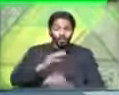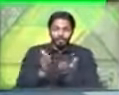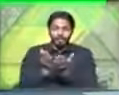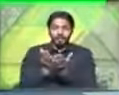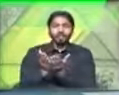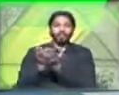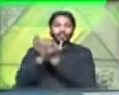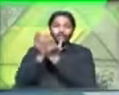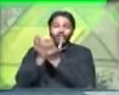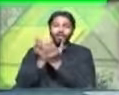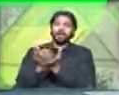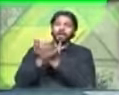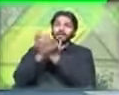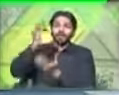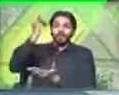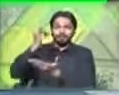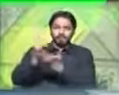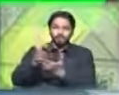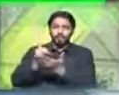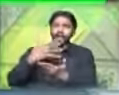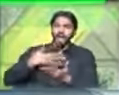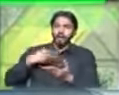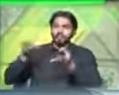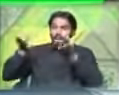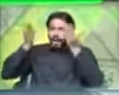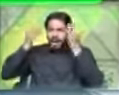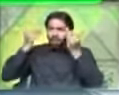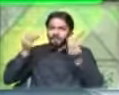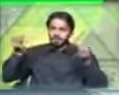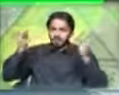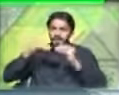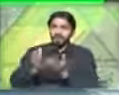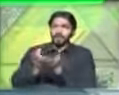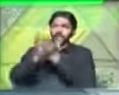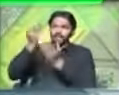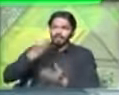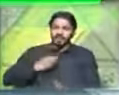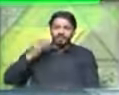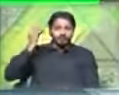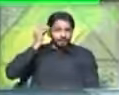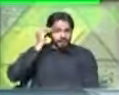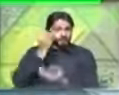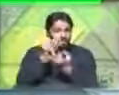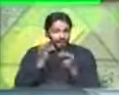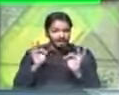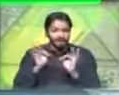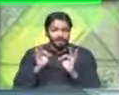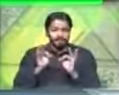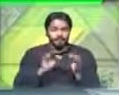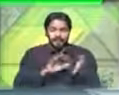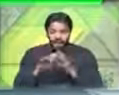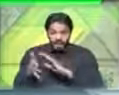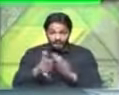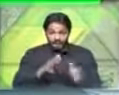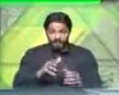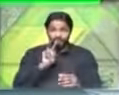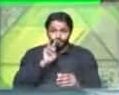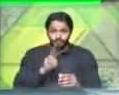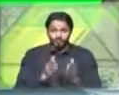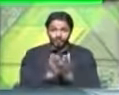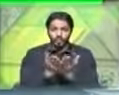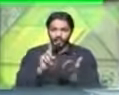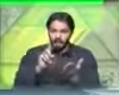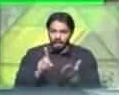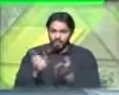علمنا، ويا مفهم سليمان فهمنا. ترى كيف نفهم النصوص على حقيقتها وحقيقة